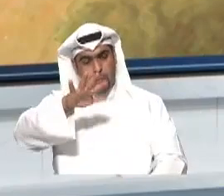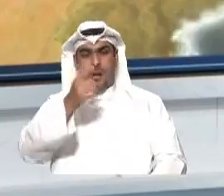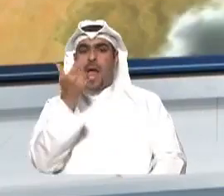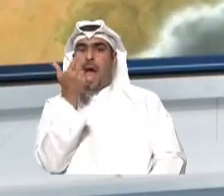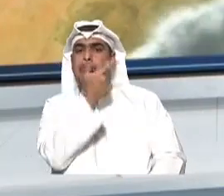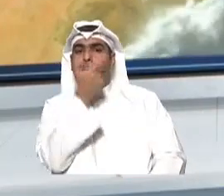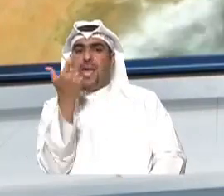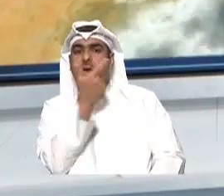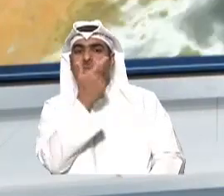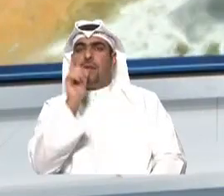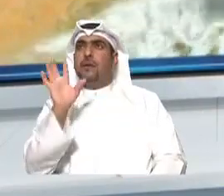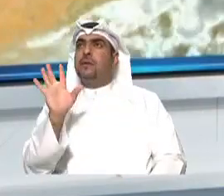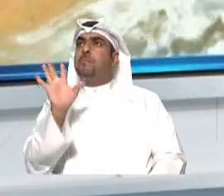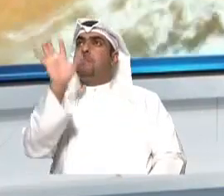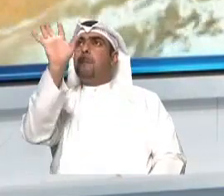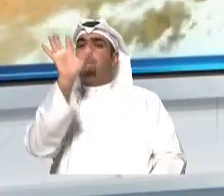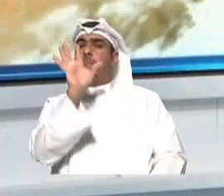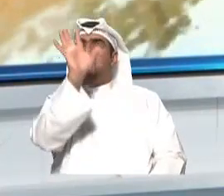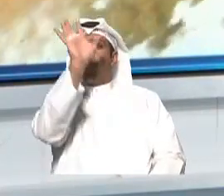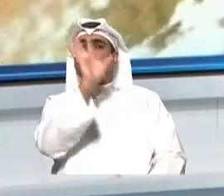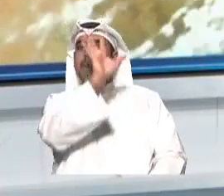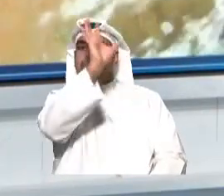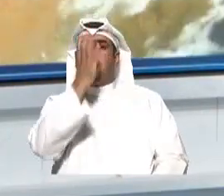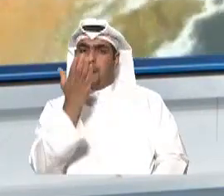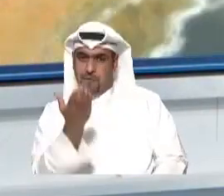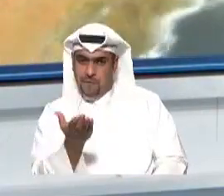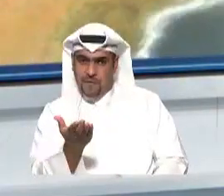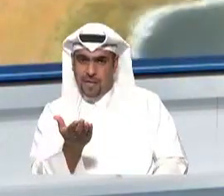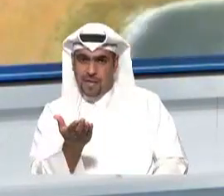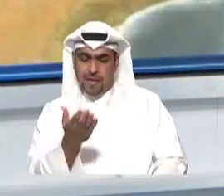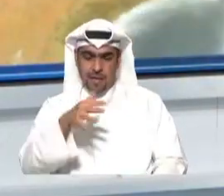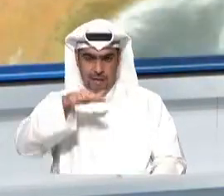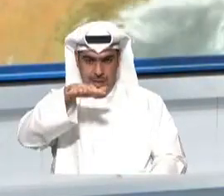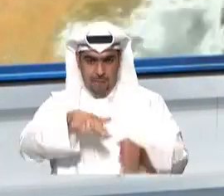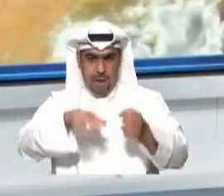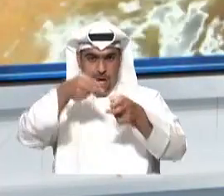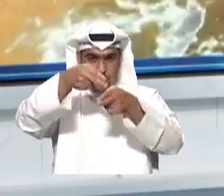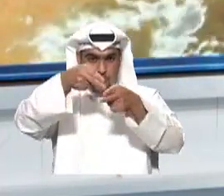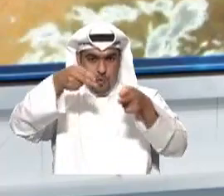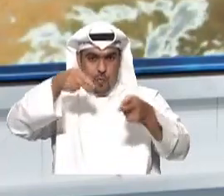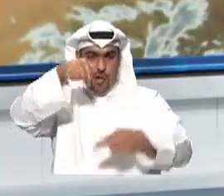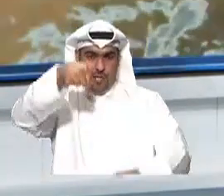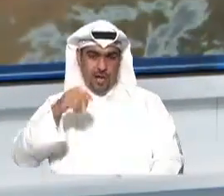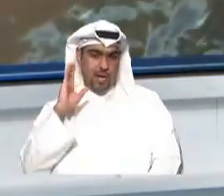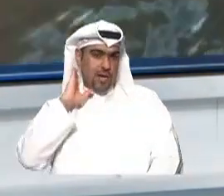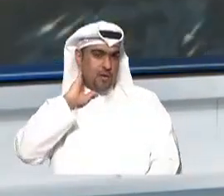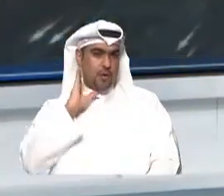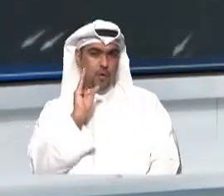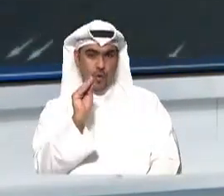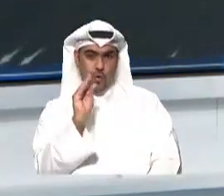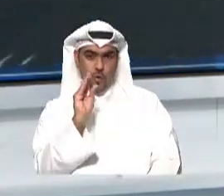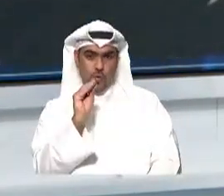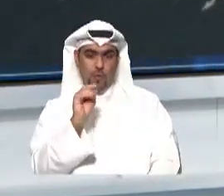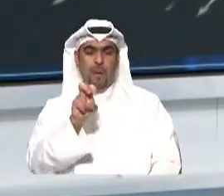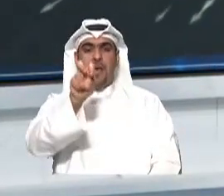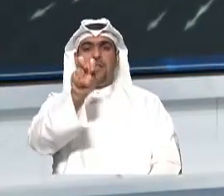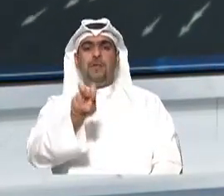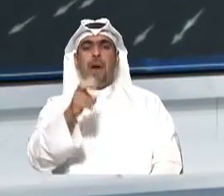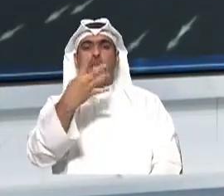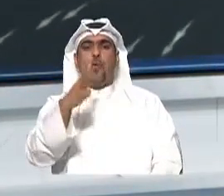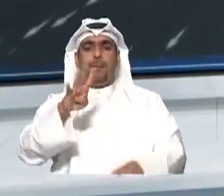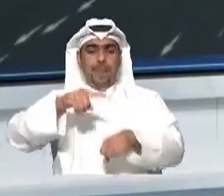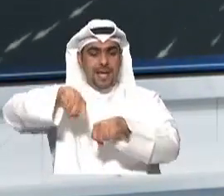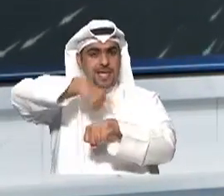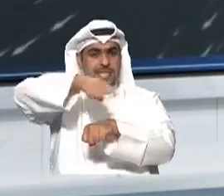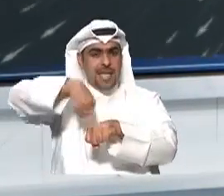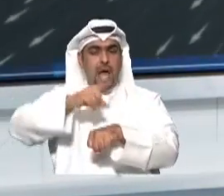مساء اليوم، وتتأثر دولة الكويت امتداد منخفض جوي مؤثر علينا وراح يستمر معانا خلال 48 ساعة القادمة. ليلة